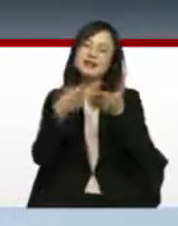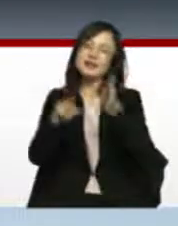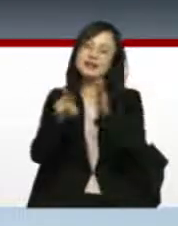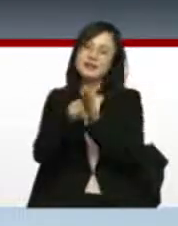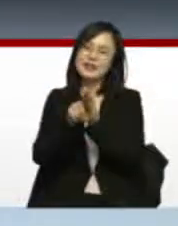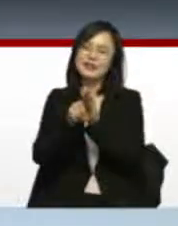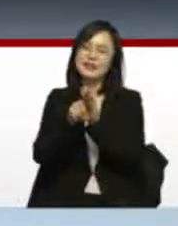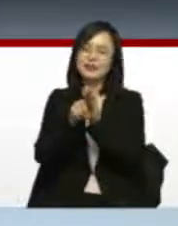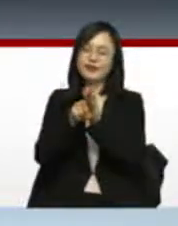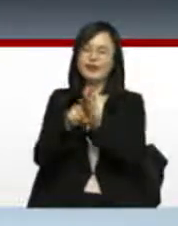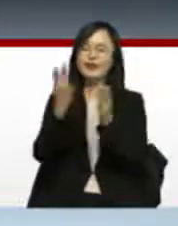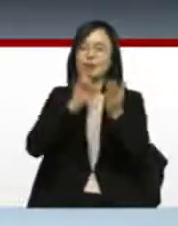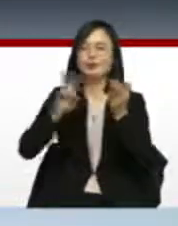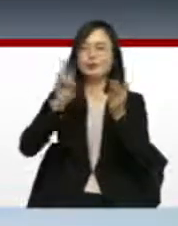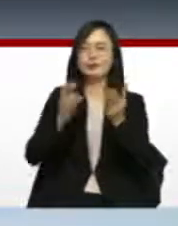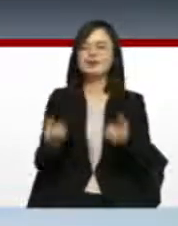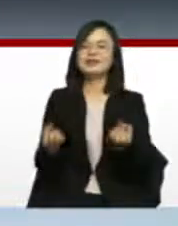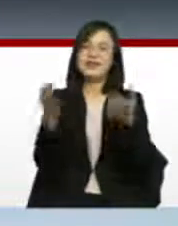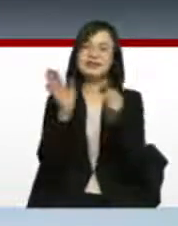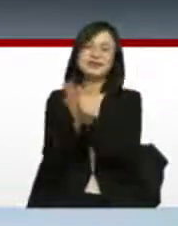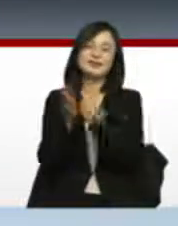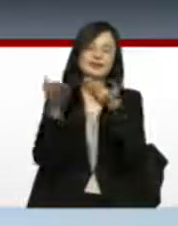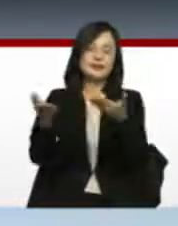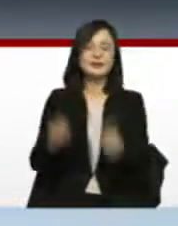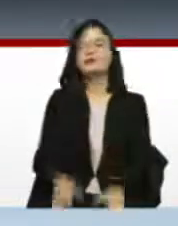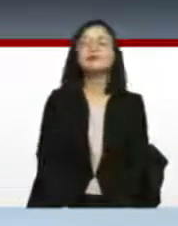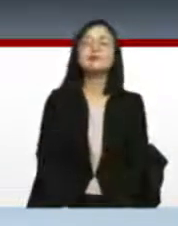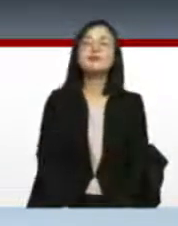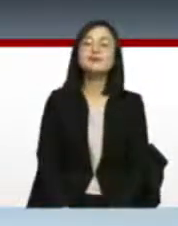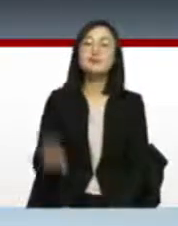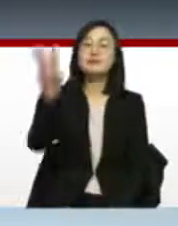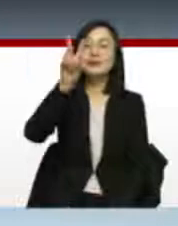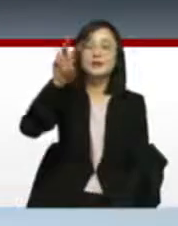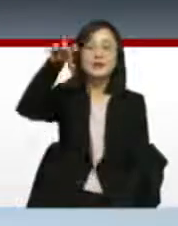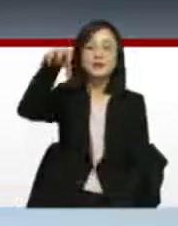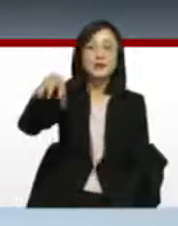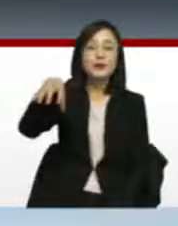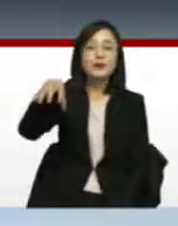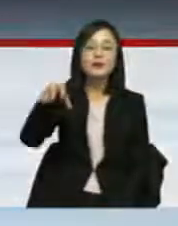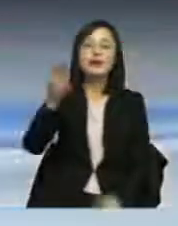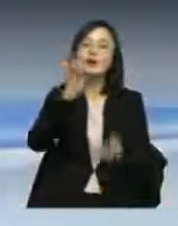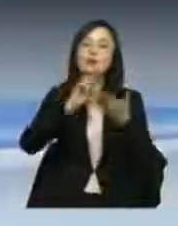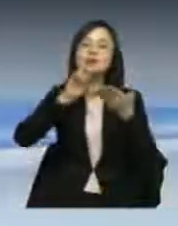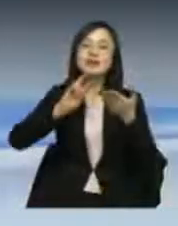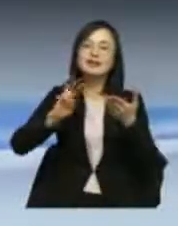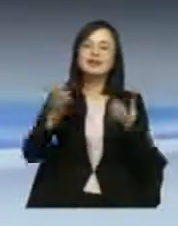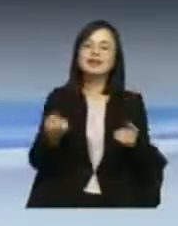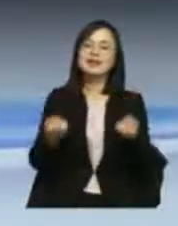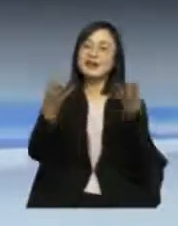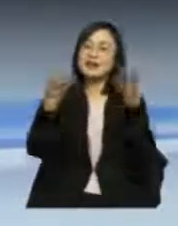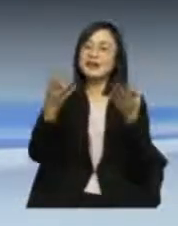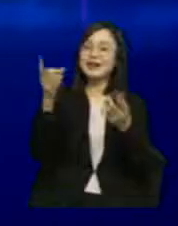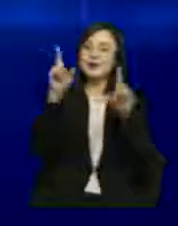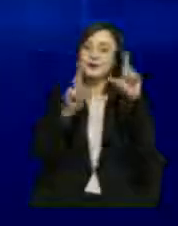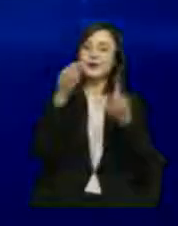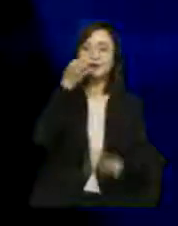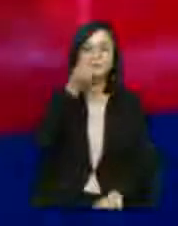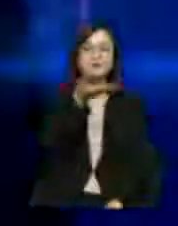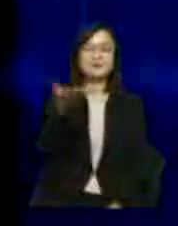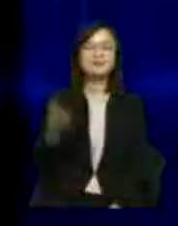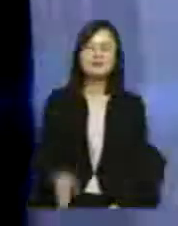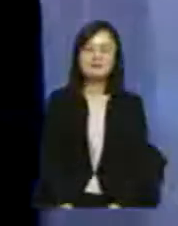아이들에게 잊지 못할 선물이었습니다. 베트남 현지에서 진행된 착한 콘서트 현장에 진기훈 기자가 다녀왔습니다.